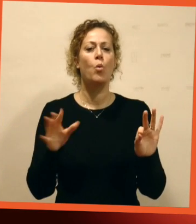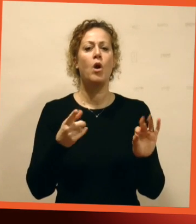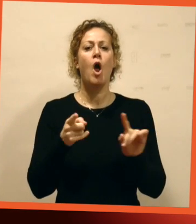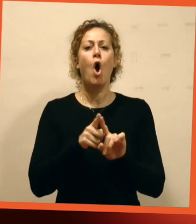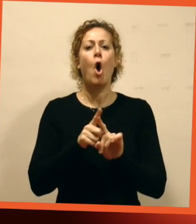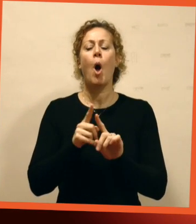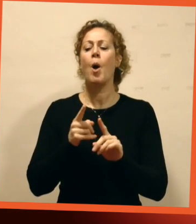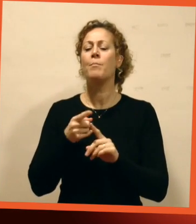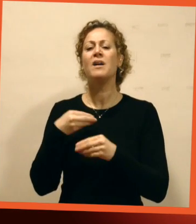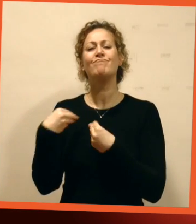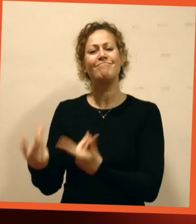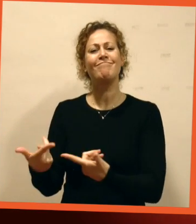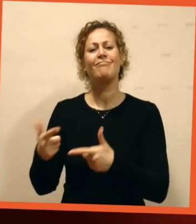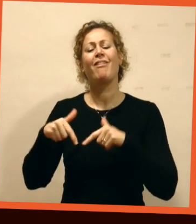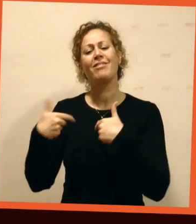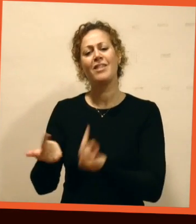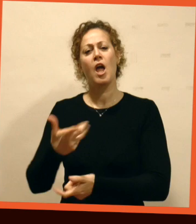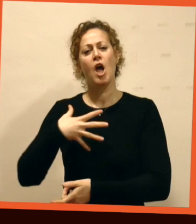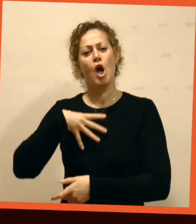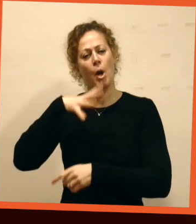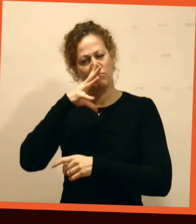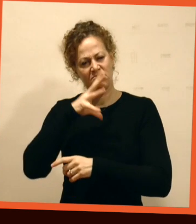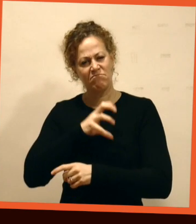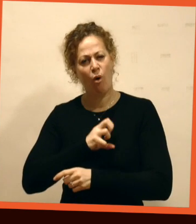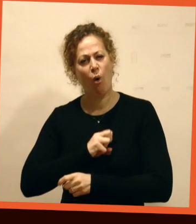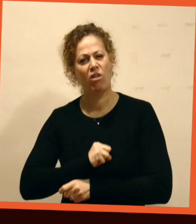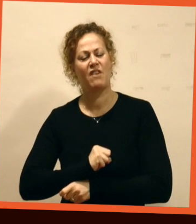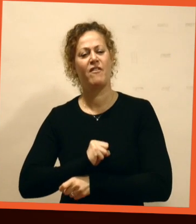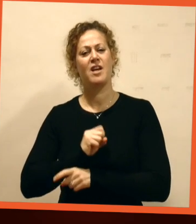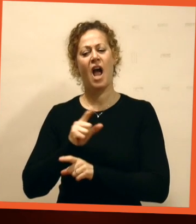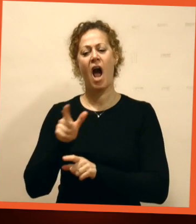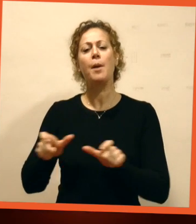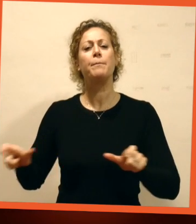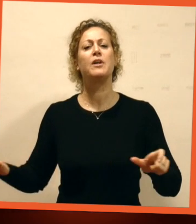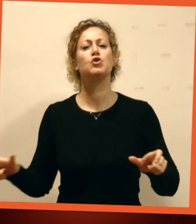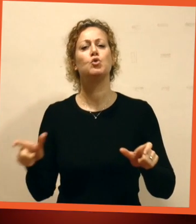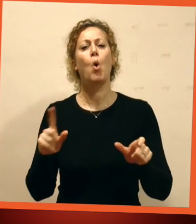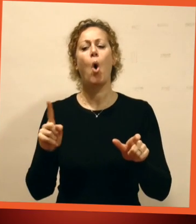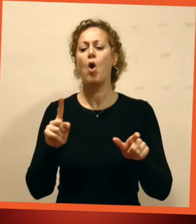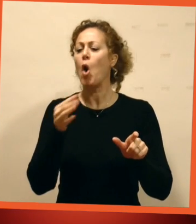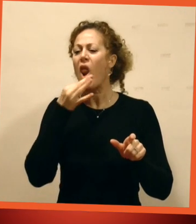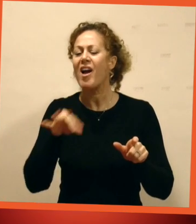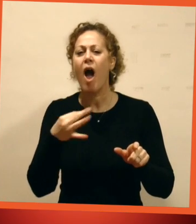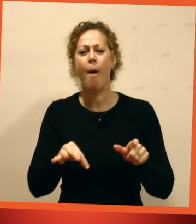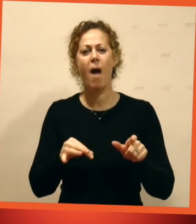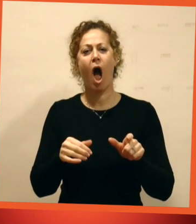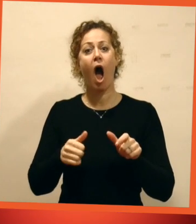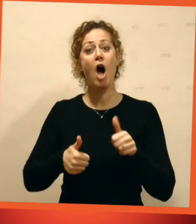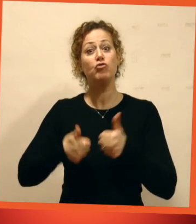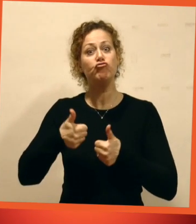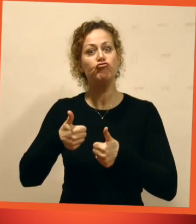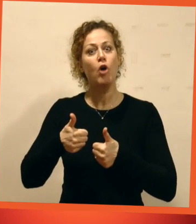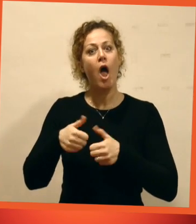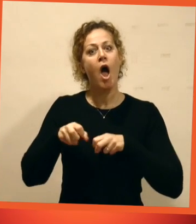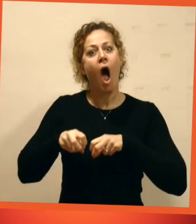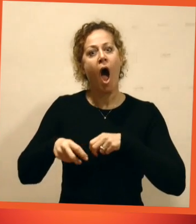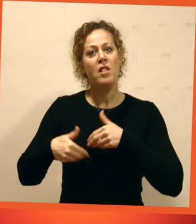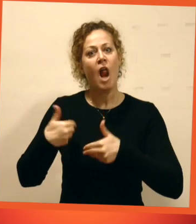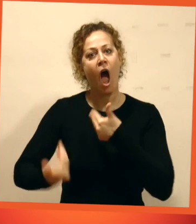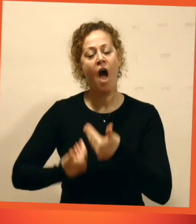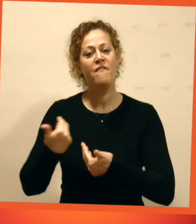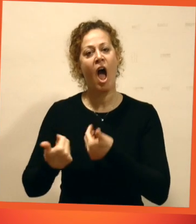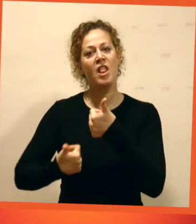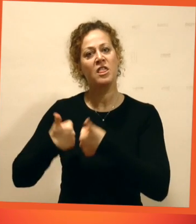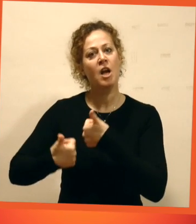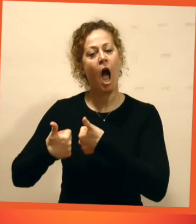numeri per andare avanti nell'agonismo e quindi si sentono un po' frustrati. Il